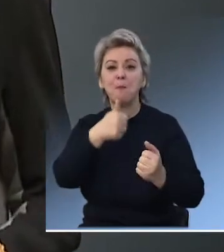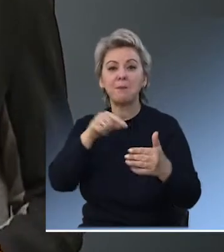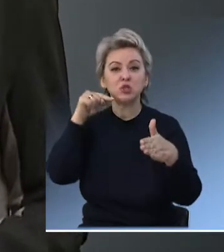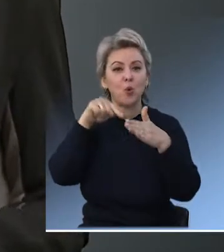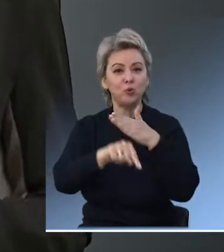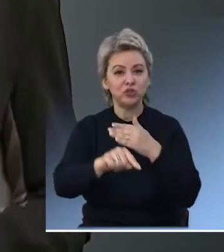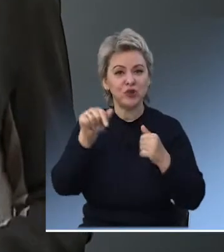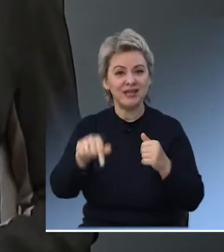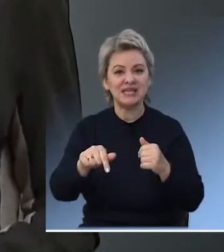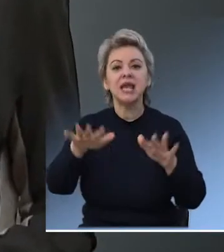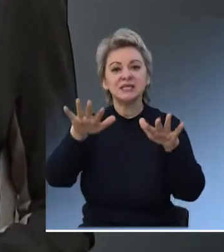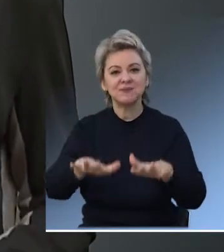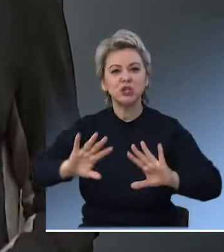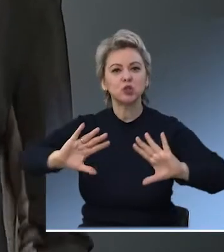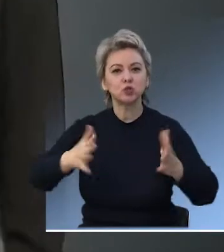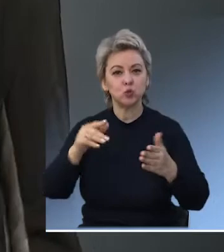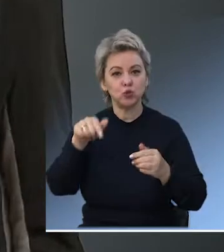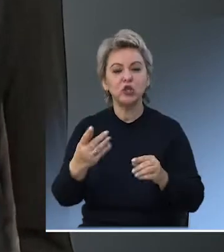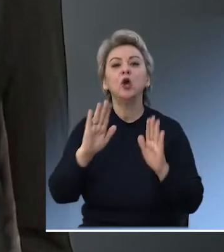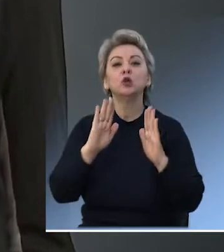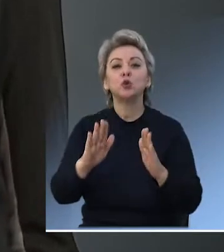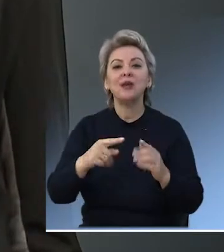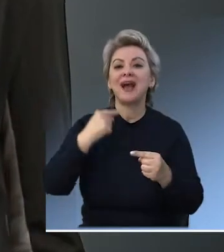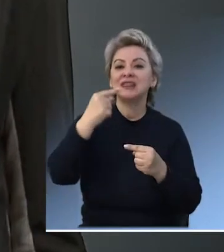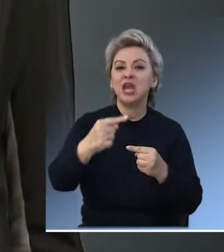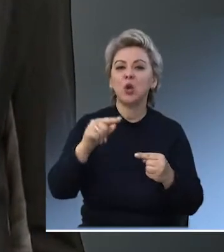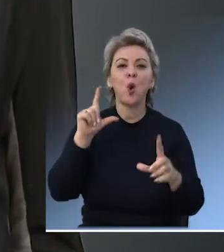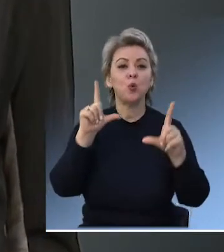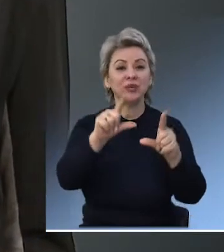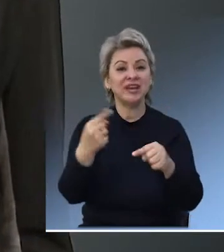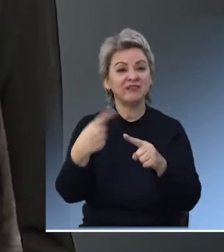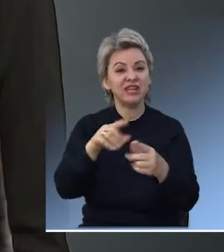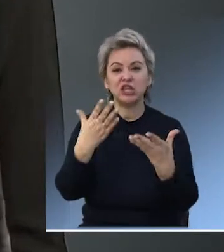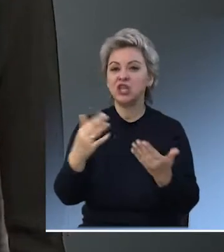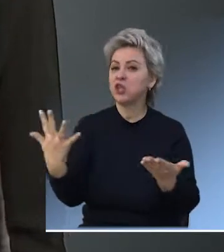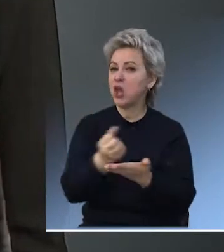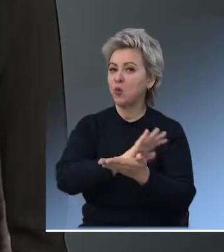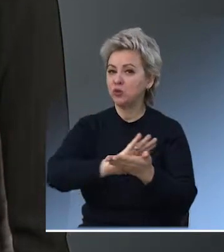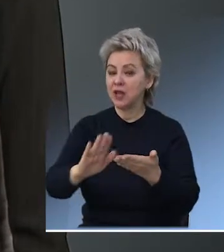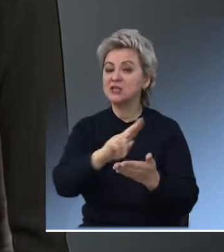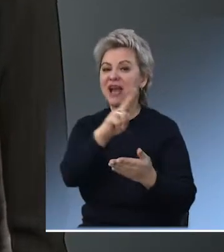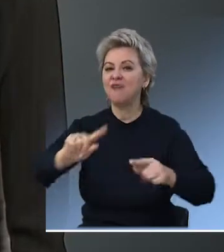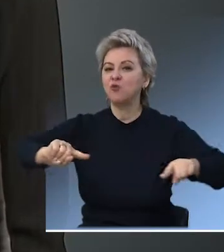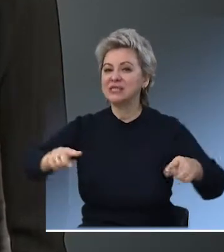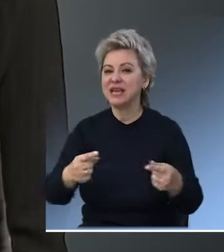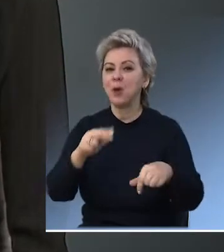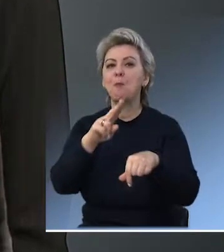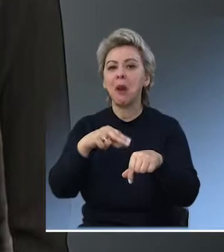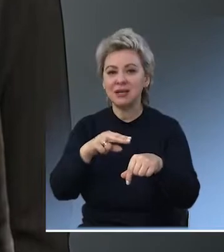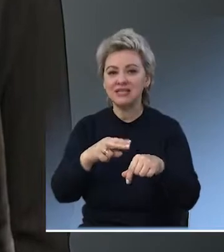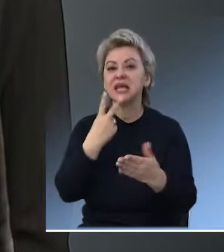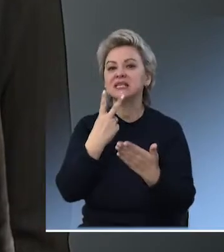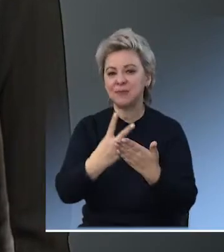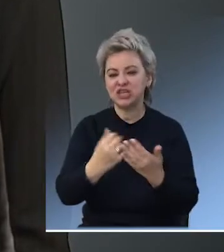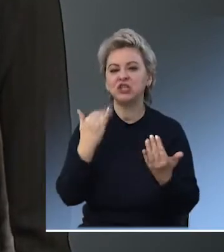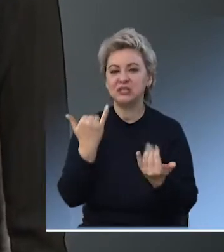и попытался поскорее скрыться с места происшествия. Вот только далеко ему уехать в этот день не удалось. Кого задержали стражи